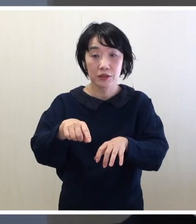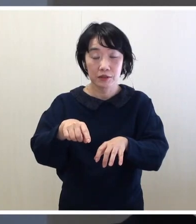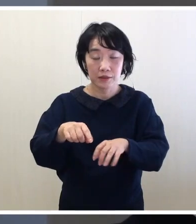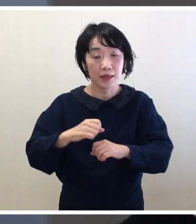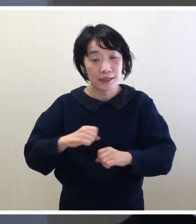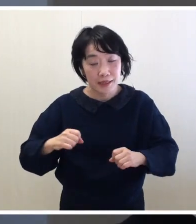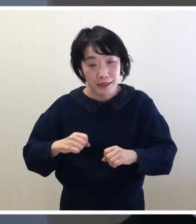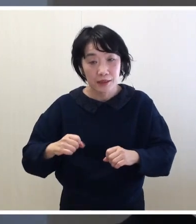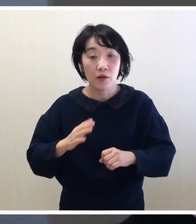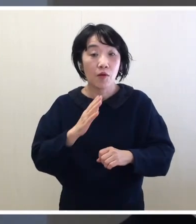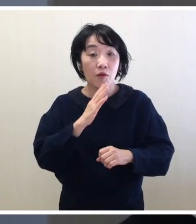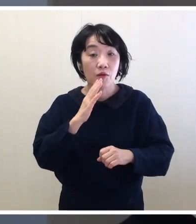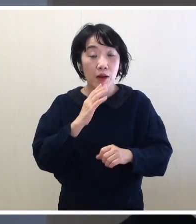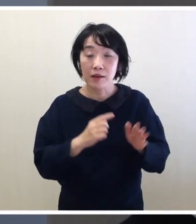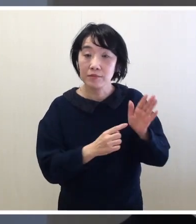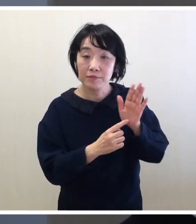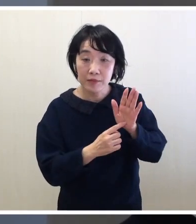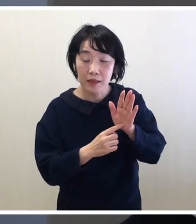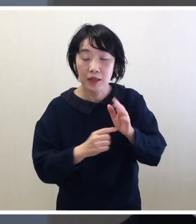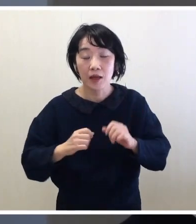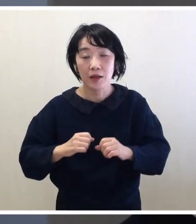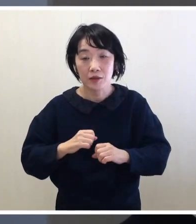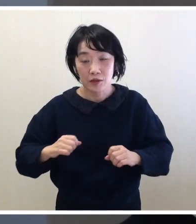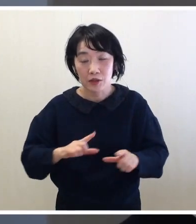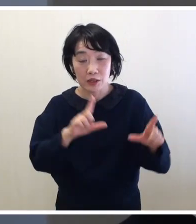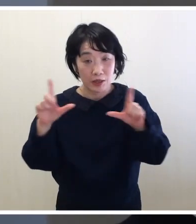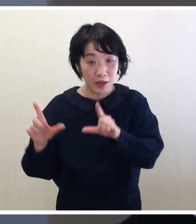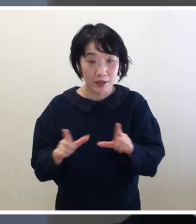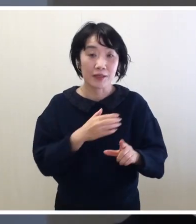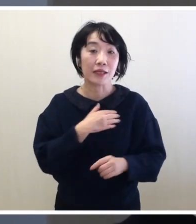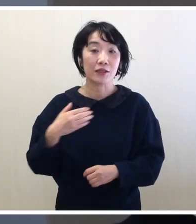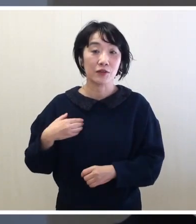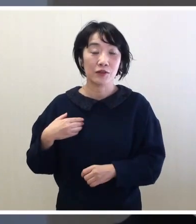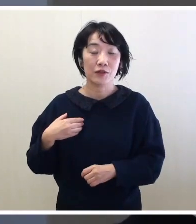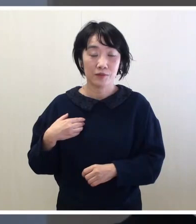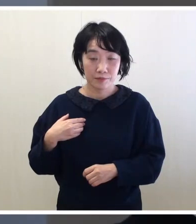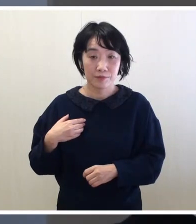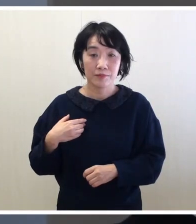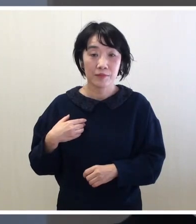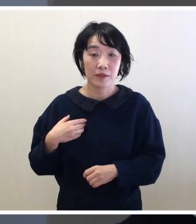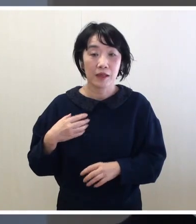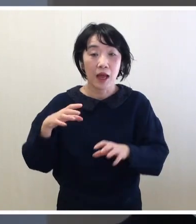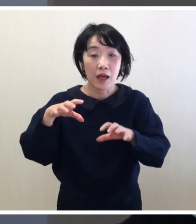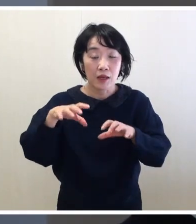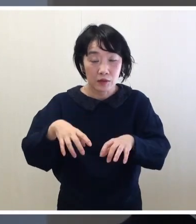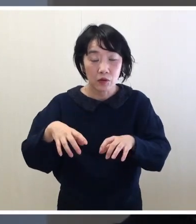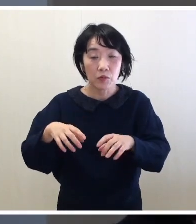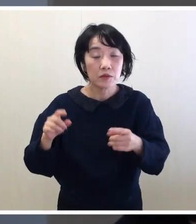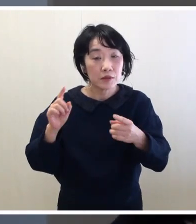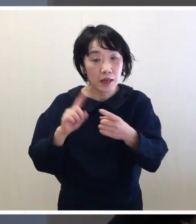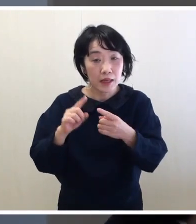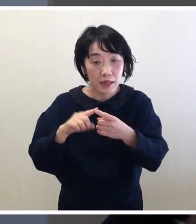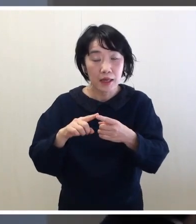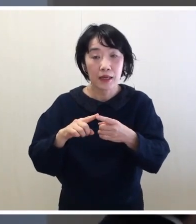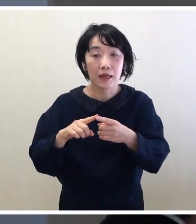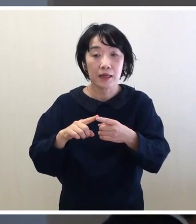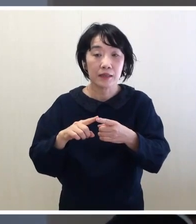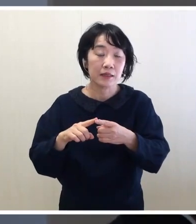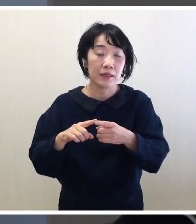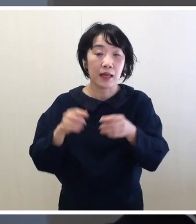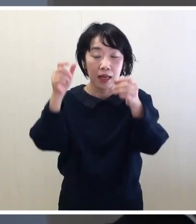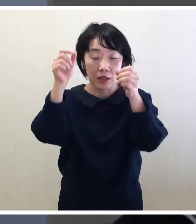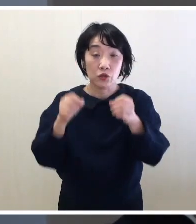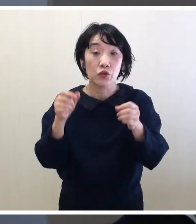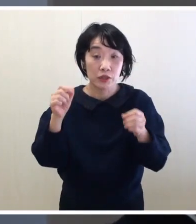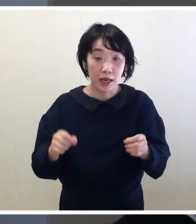物自体がですね、生き生きと本来の姿で過ごせる、まあ、そういった動物福祉にもかなったような獣